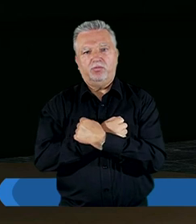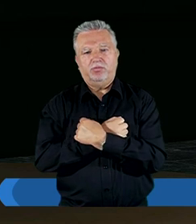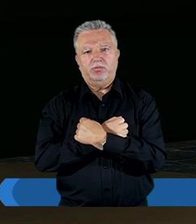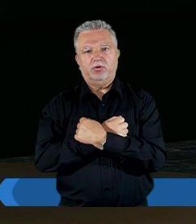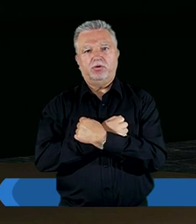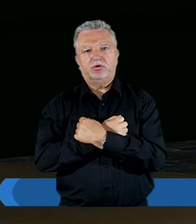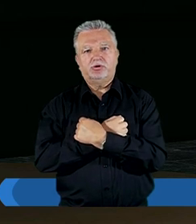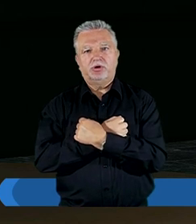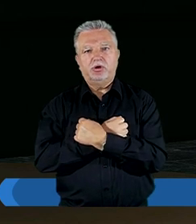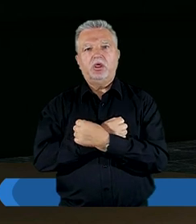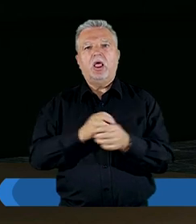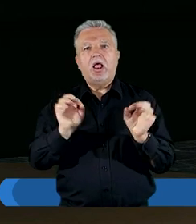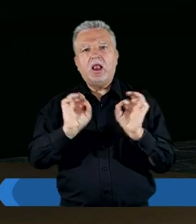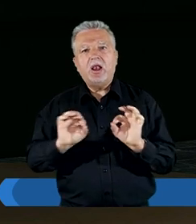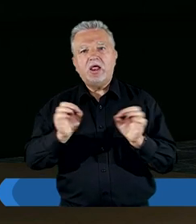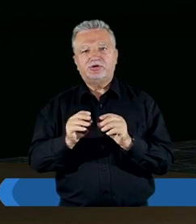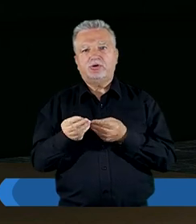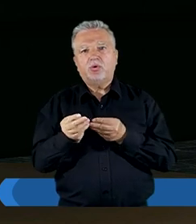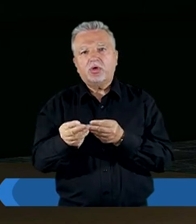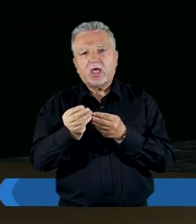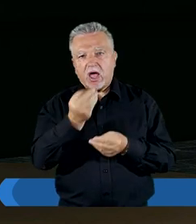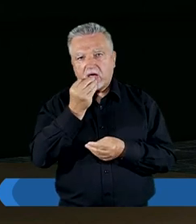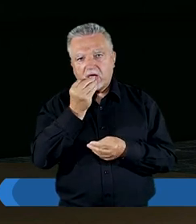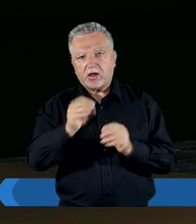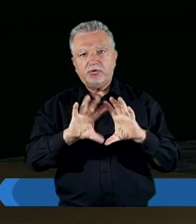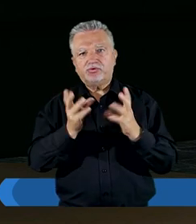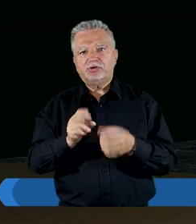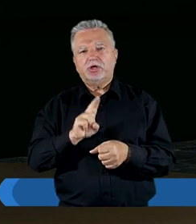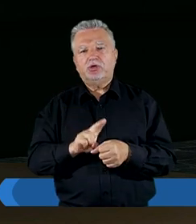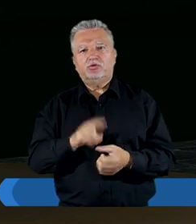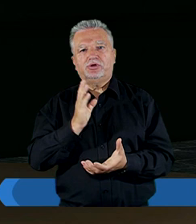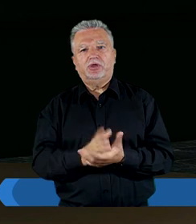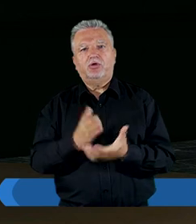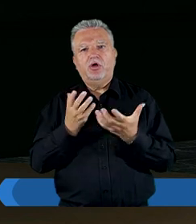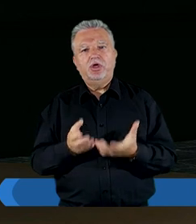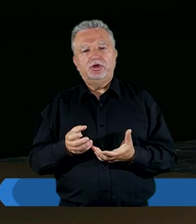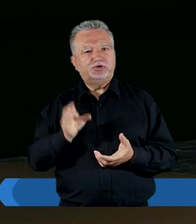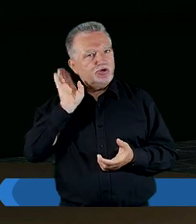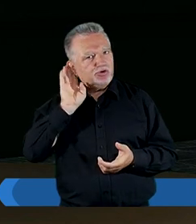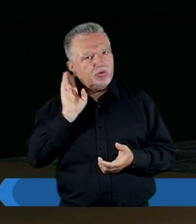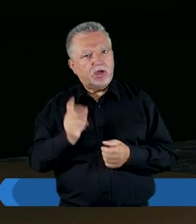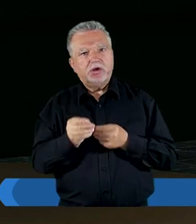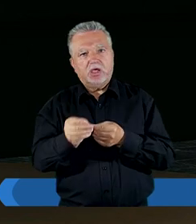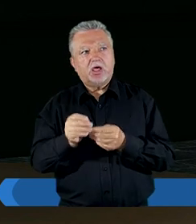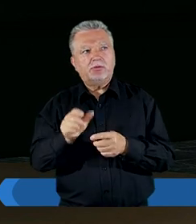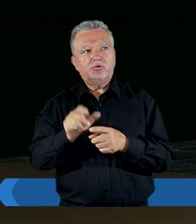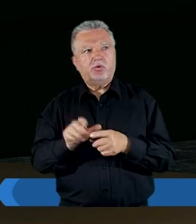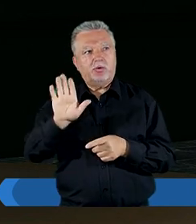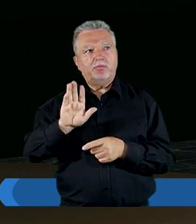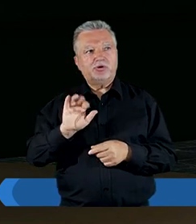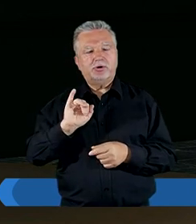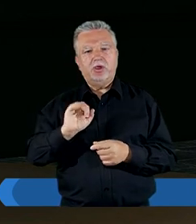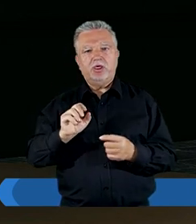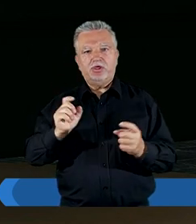miłość, leczył, karmił wszystkich, którzy tylko chcieli słuchać, karmił Słowem Bożym. I